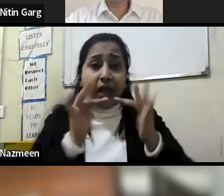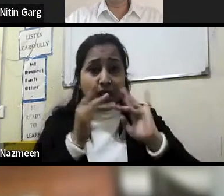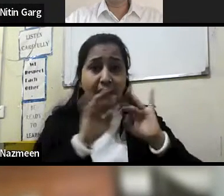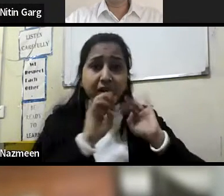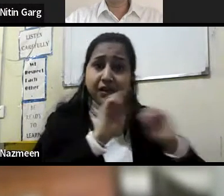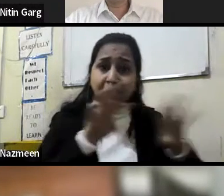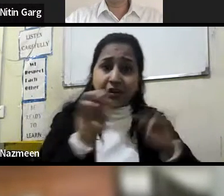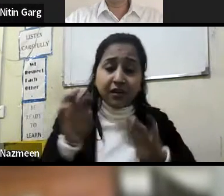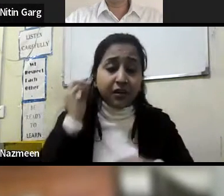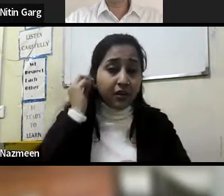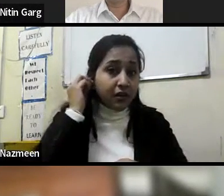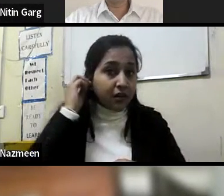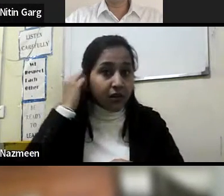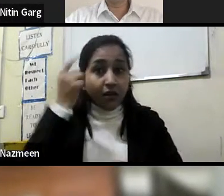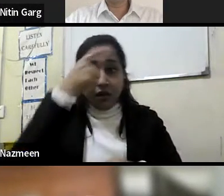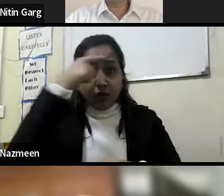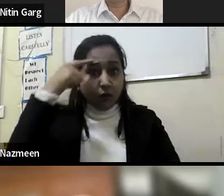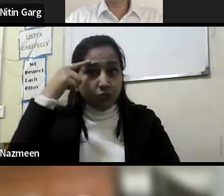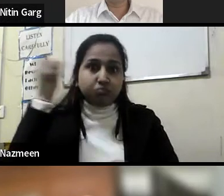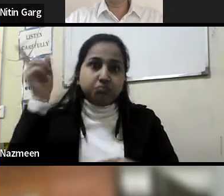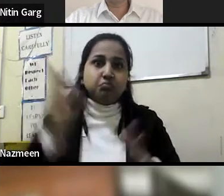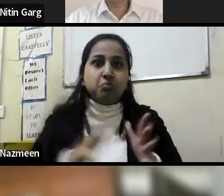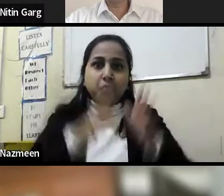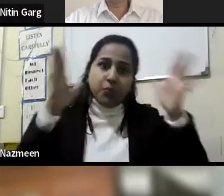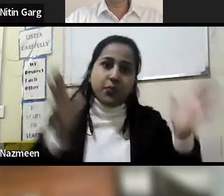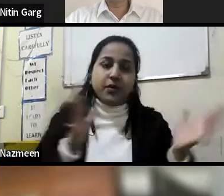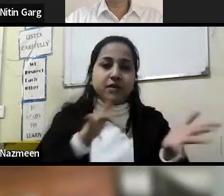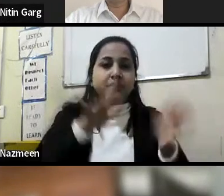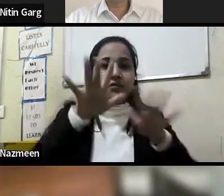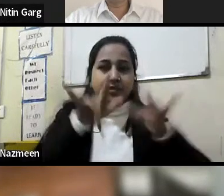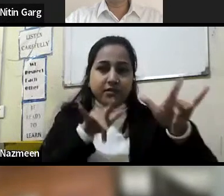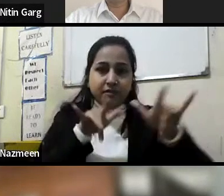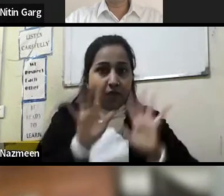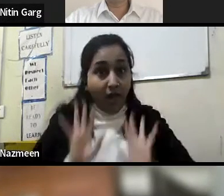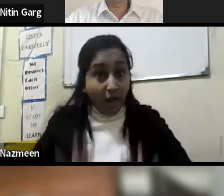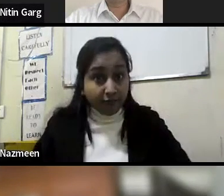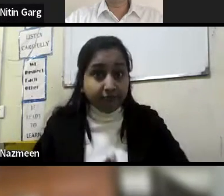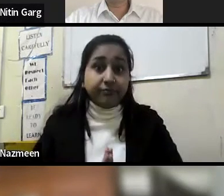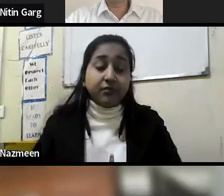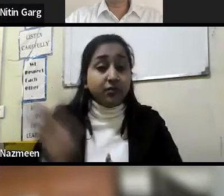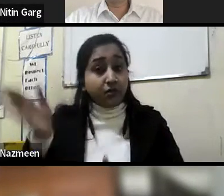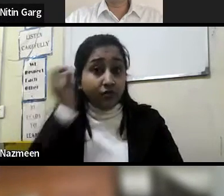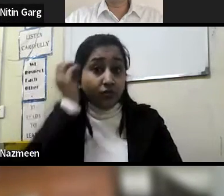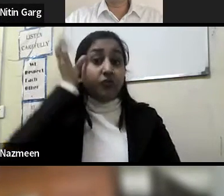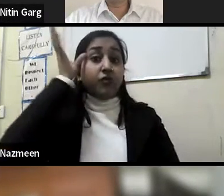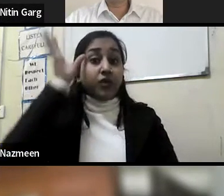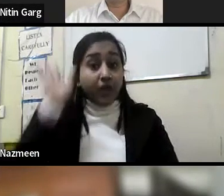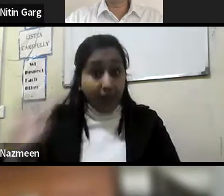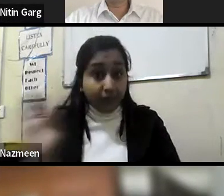ज्यादा फॉर्चुनेट है बड़े शहरों में, बिग सिटीज, दे कैन अवेल ऑफ